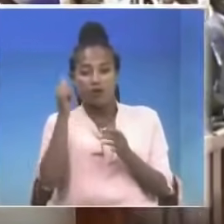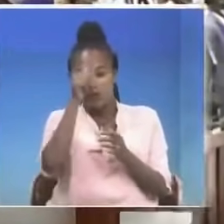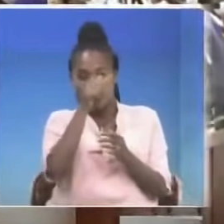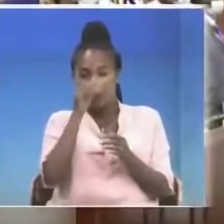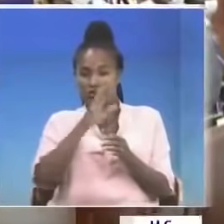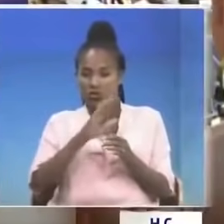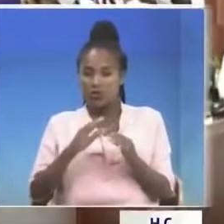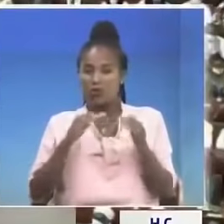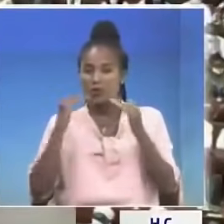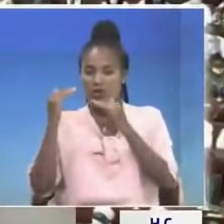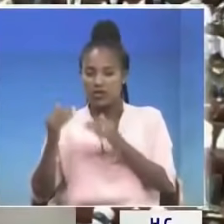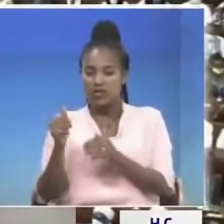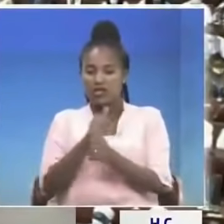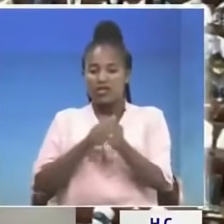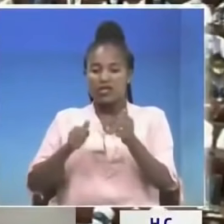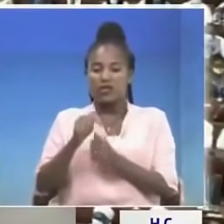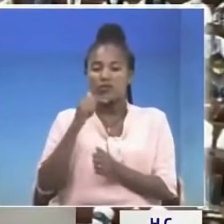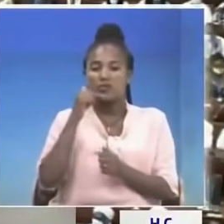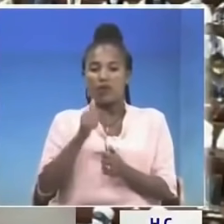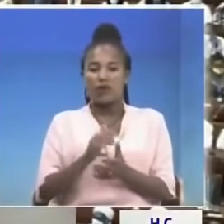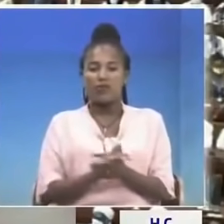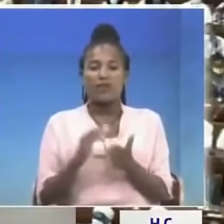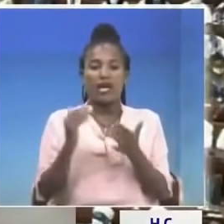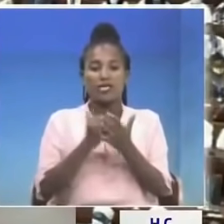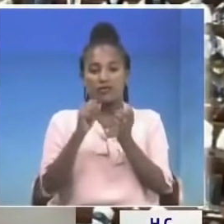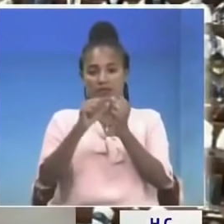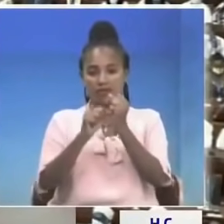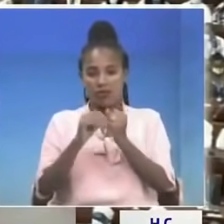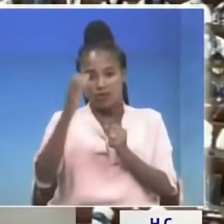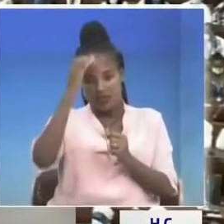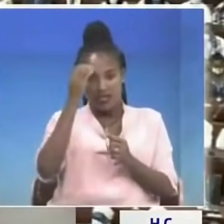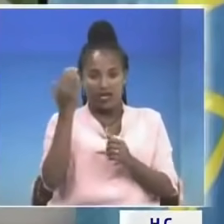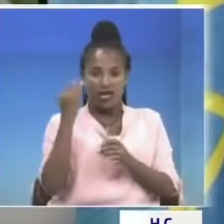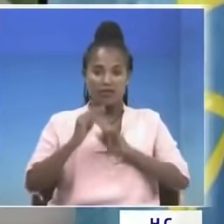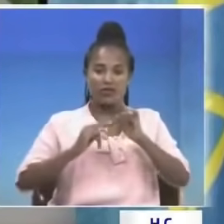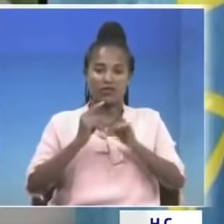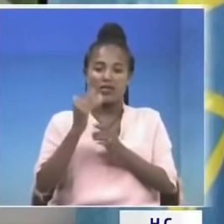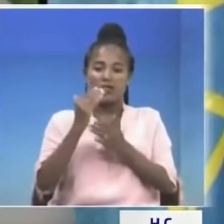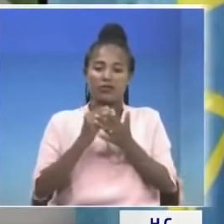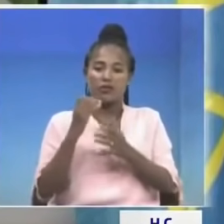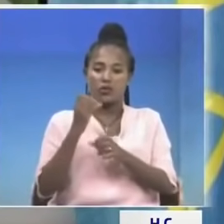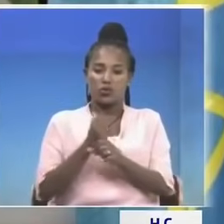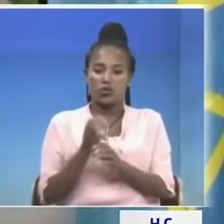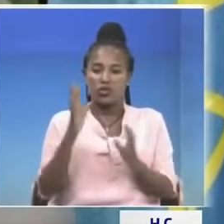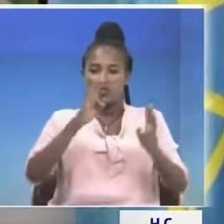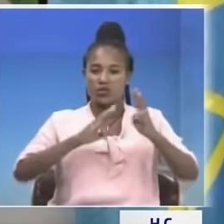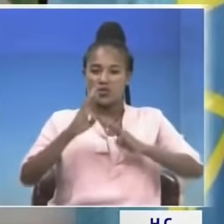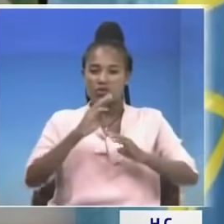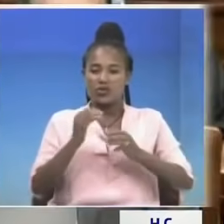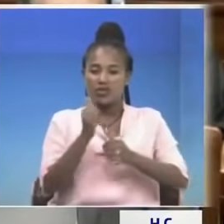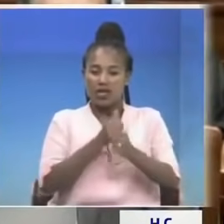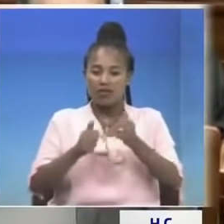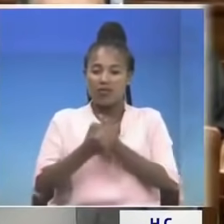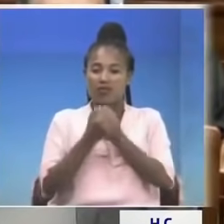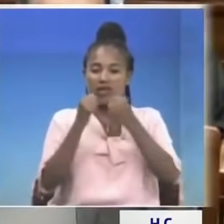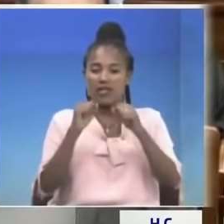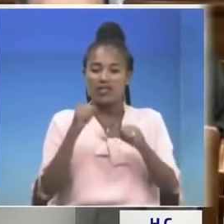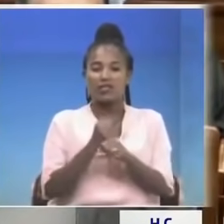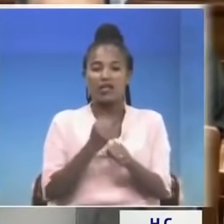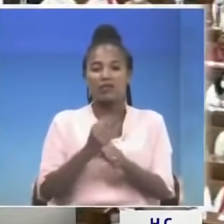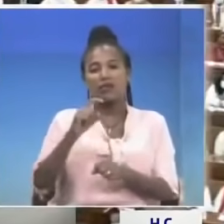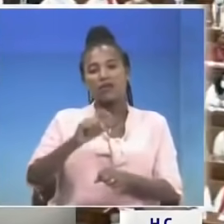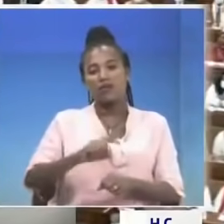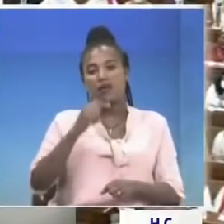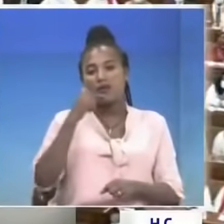በልጆቿ መስዋዕትነት ተሻግራቸዋለች ብለዋል። አዲስ የሚመሰረተው መንግስት ካለፈው ዘመን ትምህርት ወስዶ ችግሮችን ቀድሞ መፍታትን ሊሰራበት ይገባል